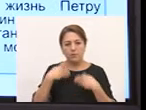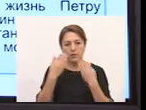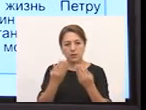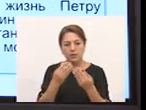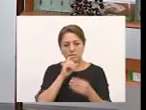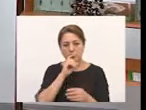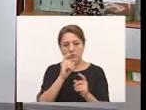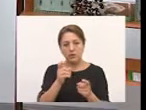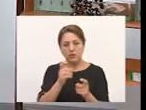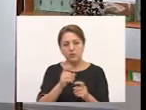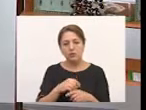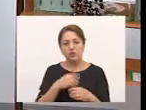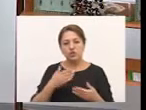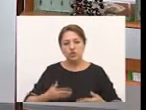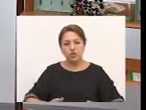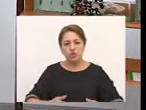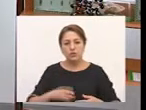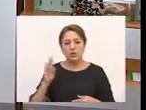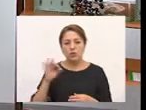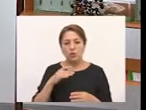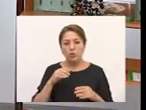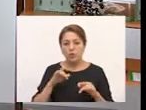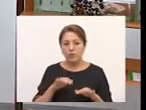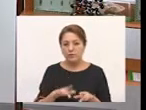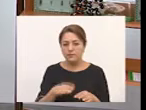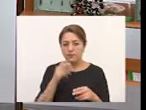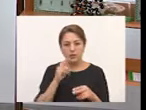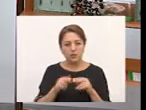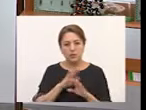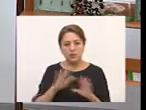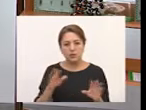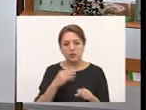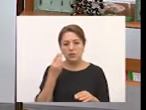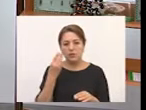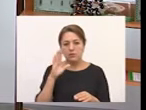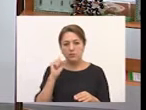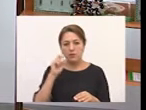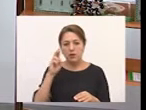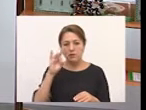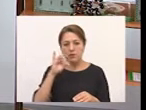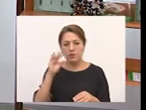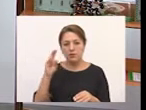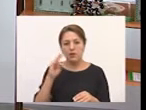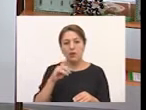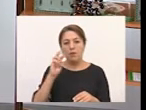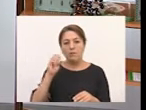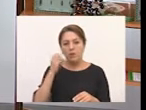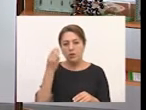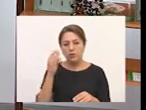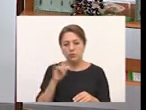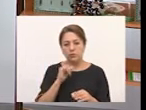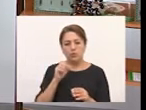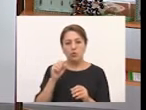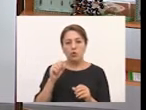Но действие на этом не кончается. Швабрин держит под замком дочку капитана Миронова Машу. Ее